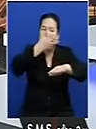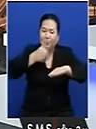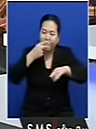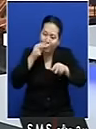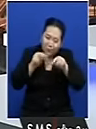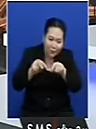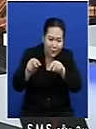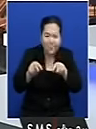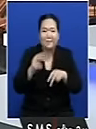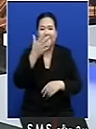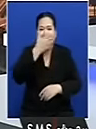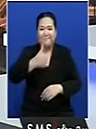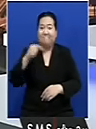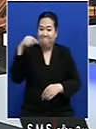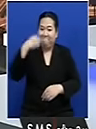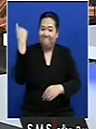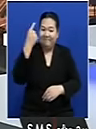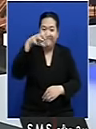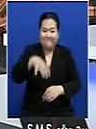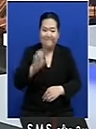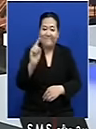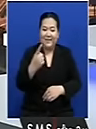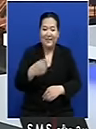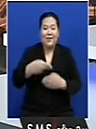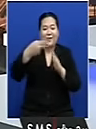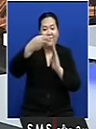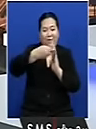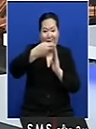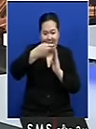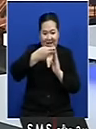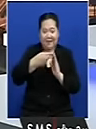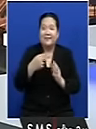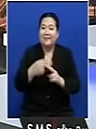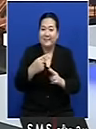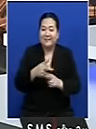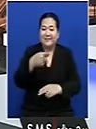ขงจุดใหม่นะครับเป็นสถานที่ท่องเที่ยวแห่งใหม่ที่จังหวัดหนองคายไปกันได้นะครับที่ผาตากเสื้อครับ